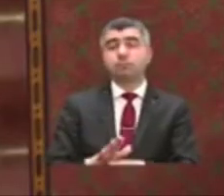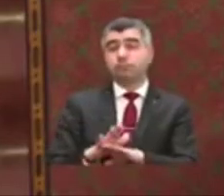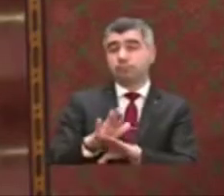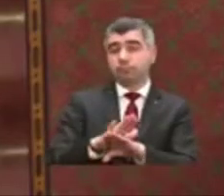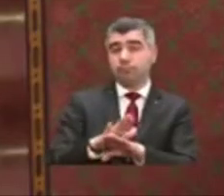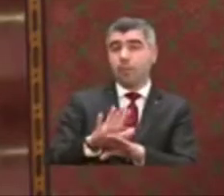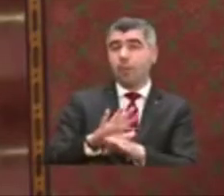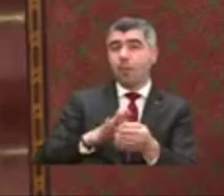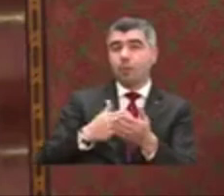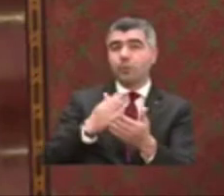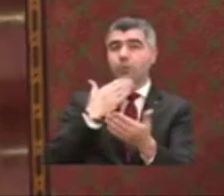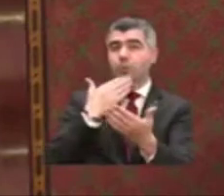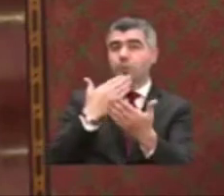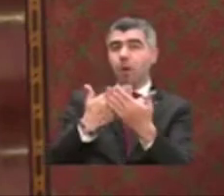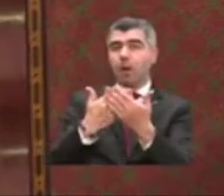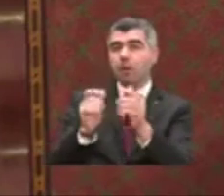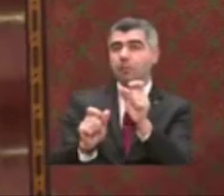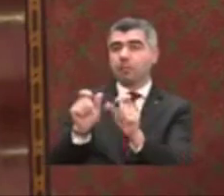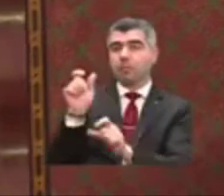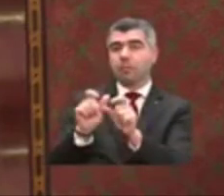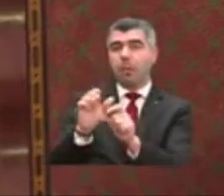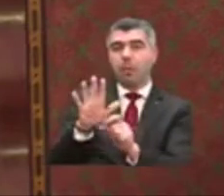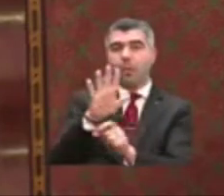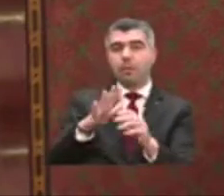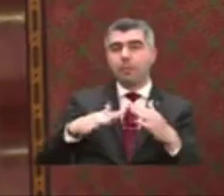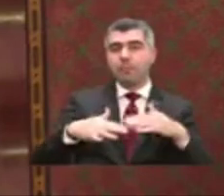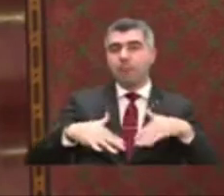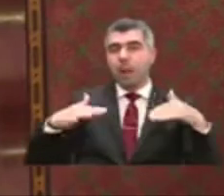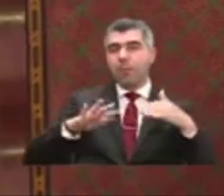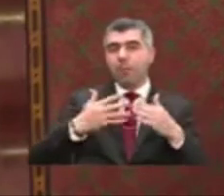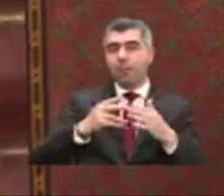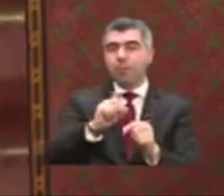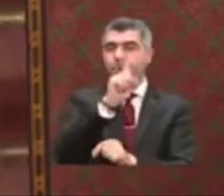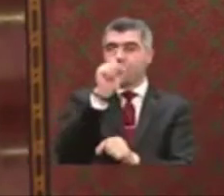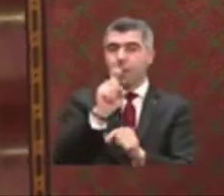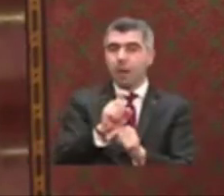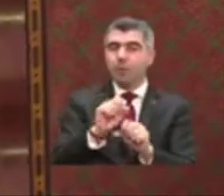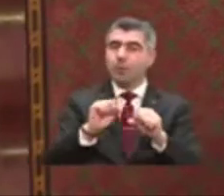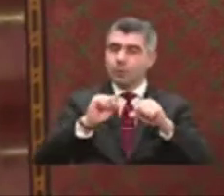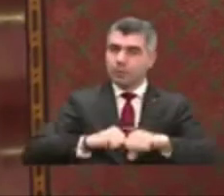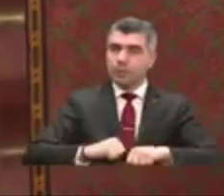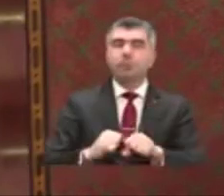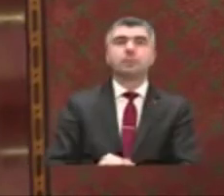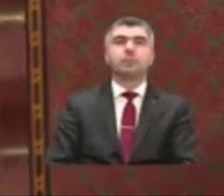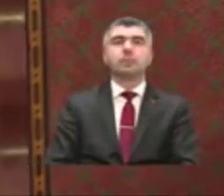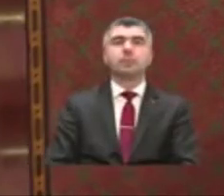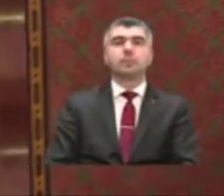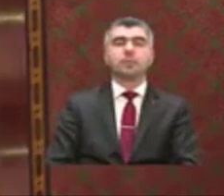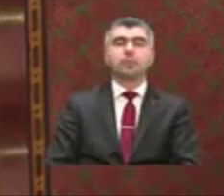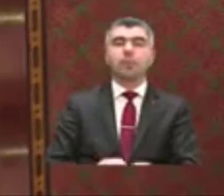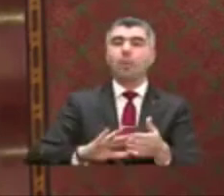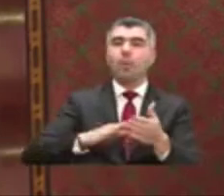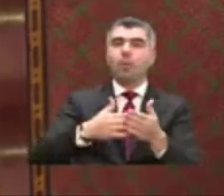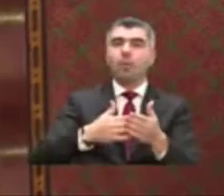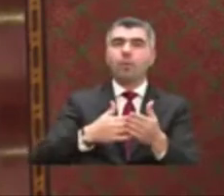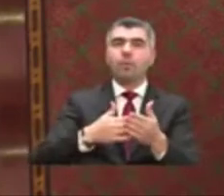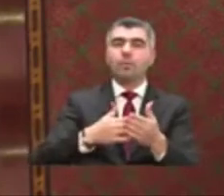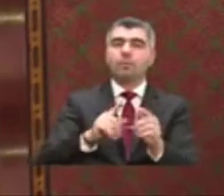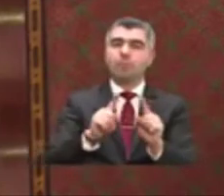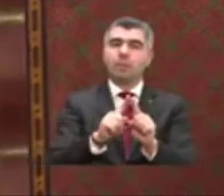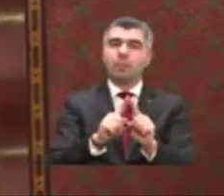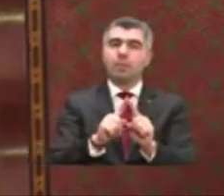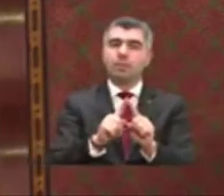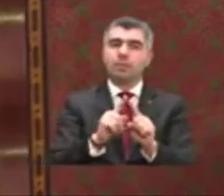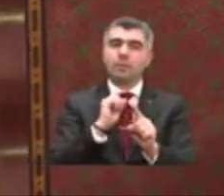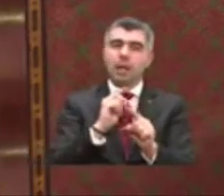الساده النواب على الاسئله اللي طرحوا على هذا التفاعل كذلك ايجابي، وفي نفس الوقت هذا البعد البناء اللي ماشيين